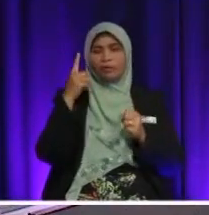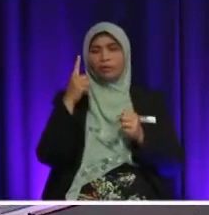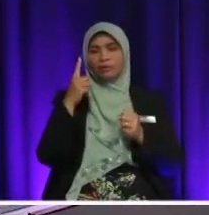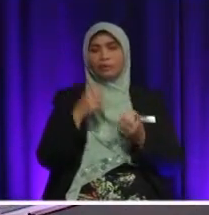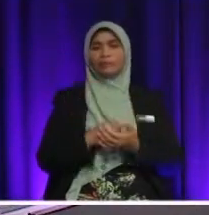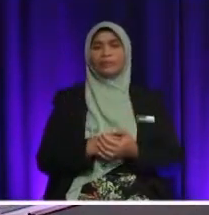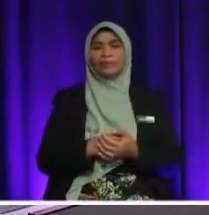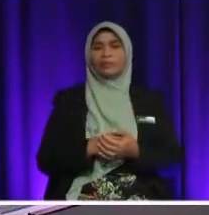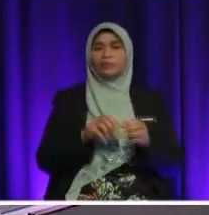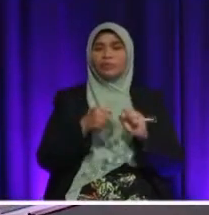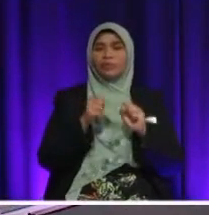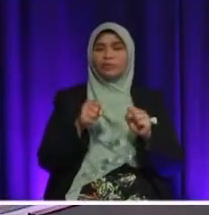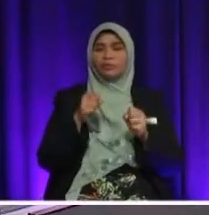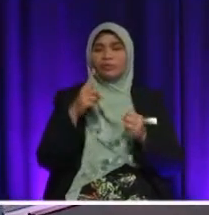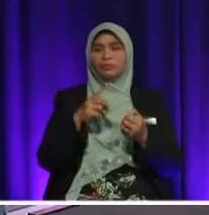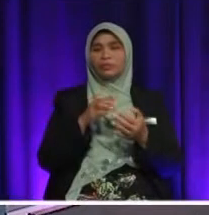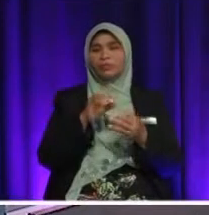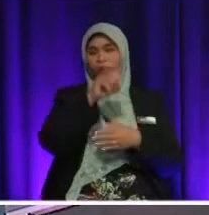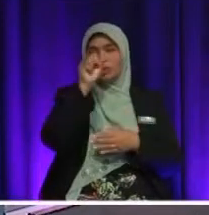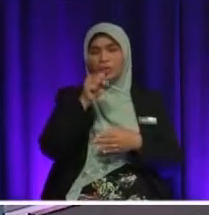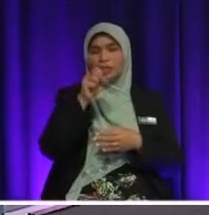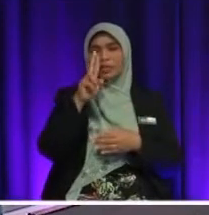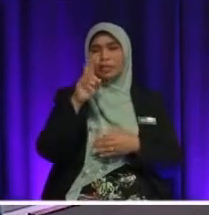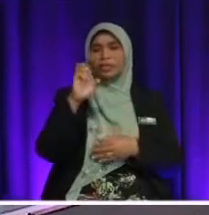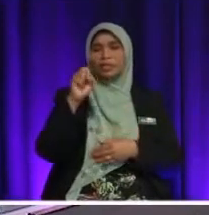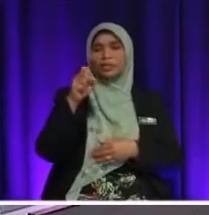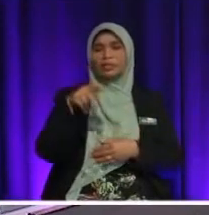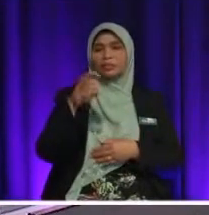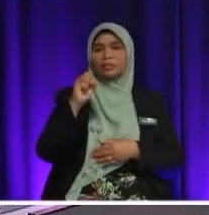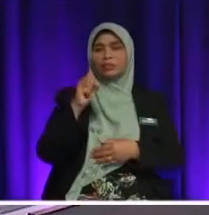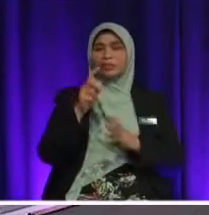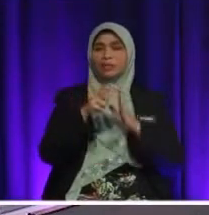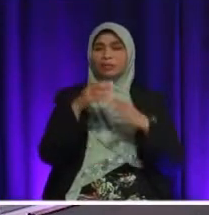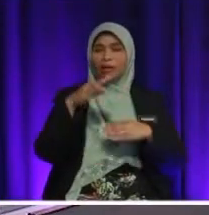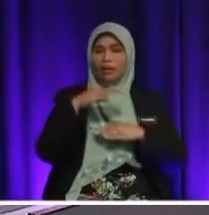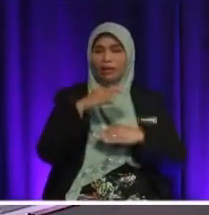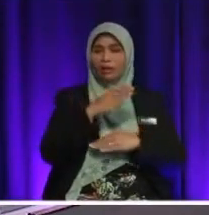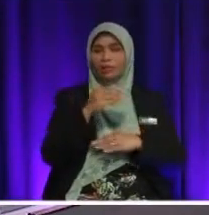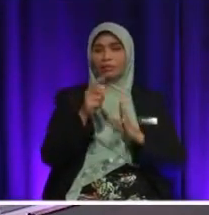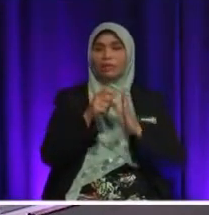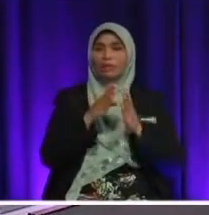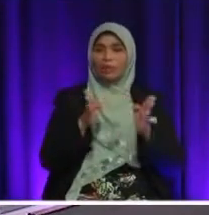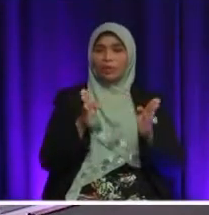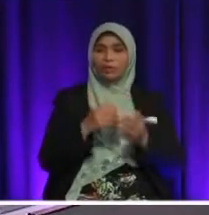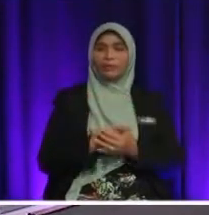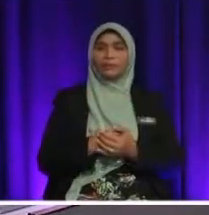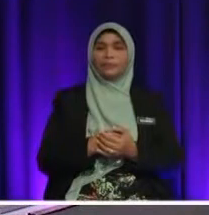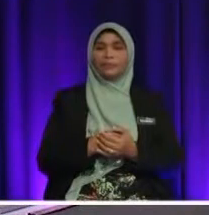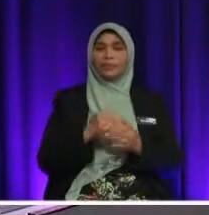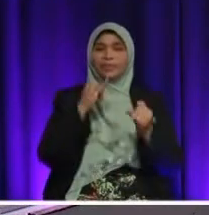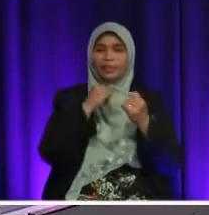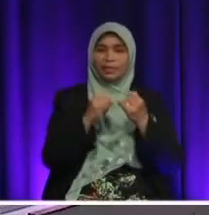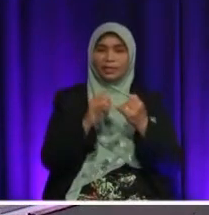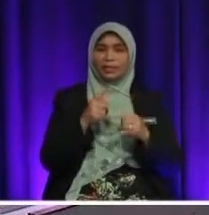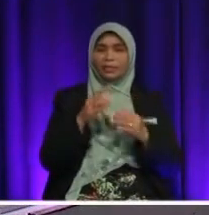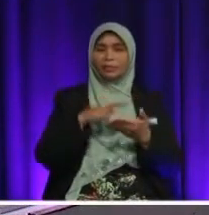the sales counter high ataupun soal respon terbuka lebih jawab dengan baik dan terakhir kali